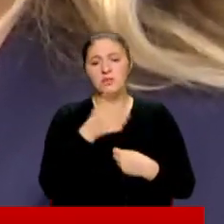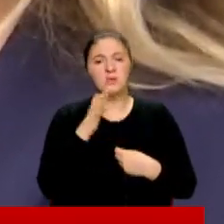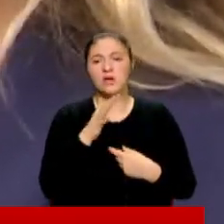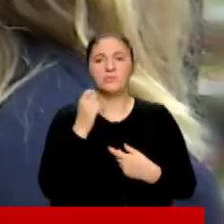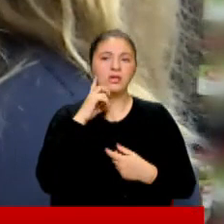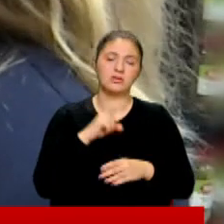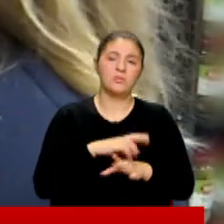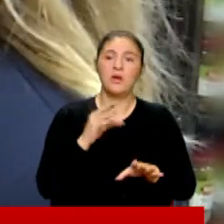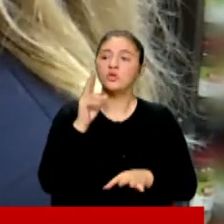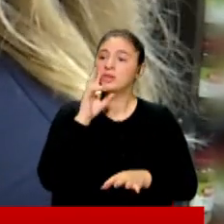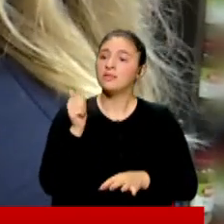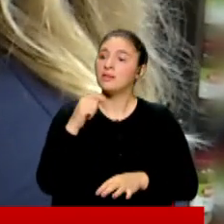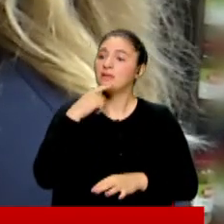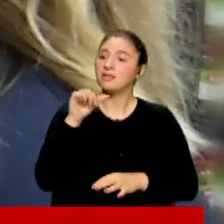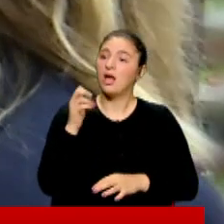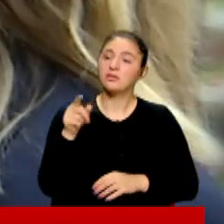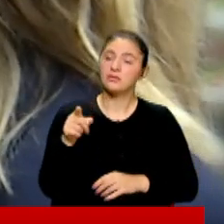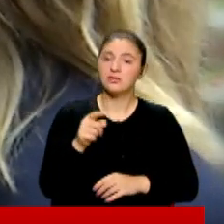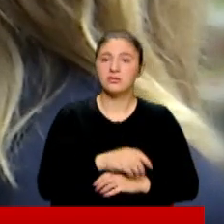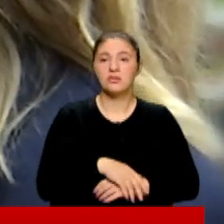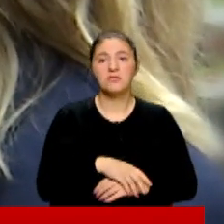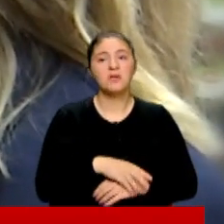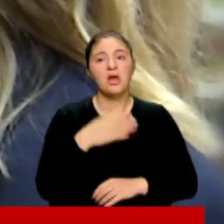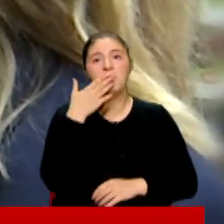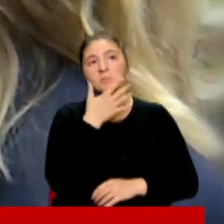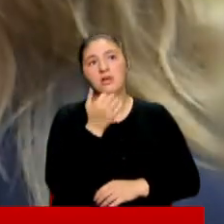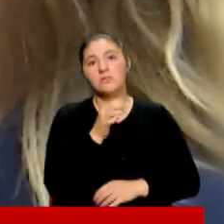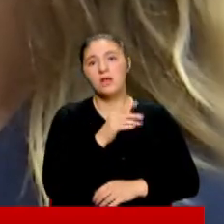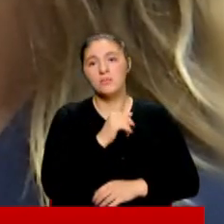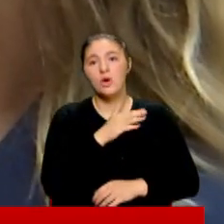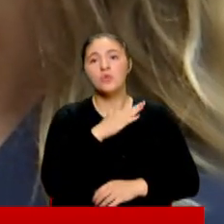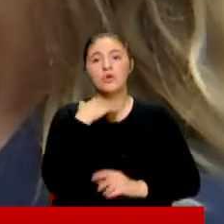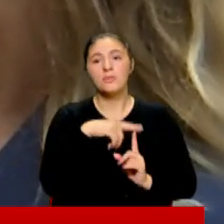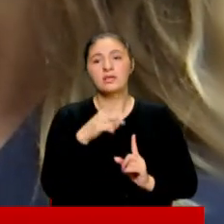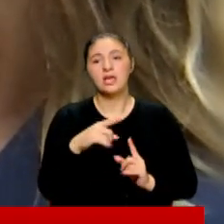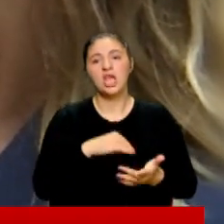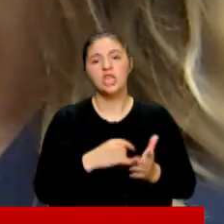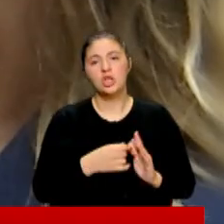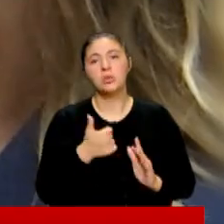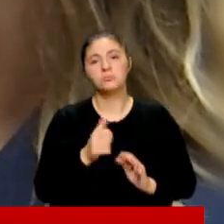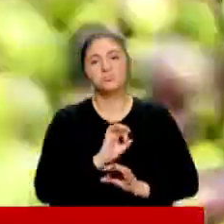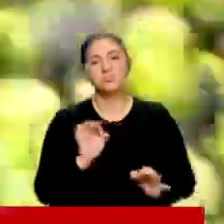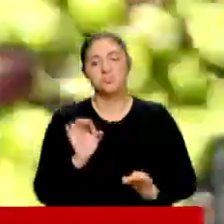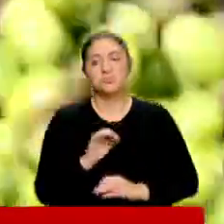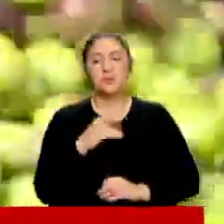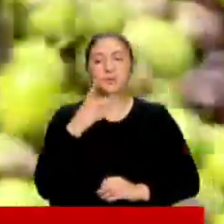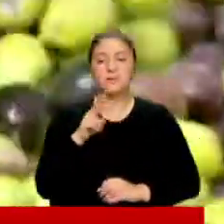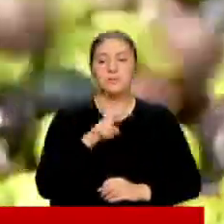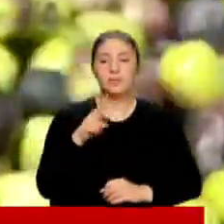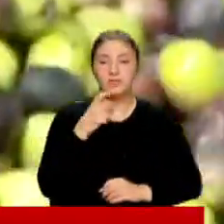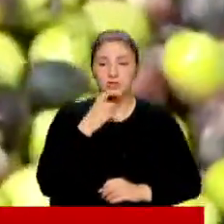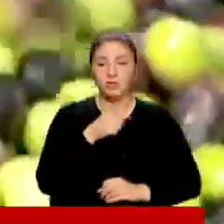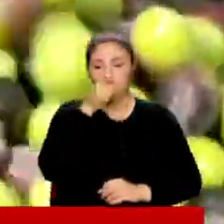aldım hatırlamıyorum. En son ne zaman zeytinyağı aldınız? Vallahi Ramazan'dan aldım. Kurbana kadar gitti yani, bayağı gitti o.